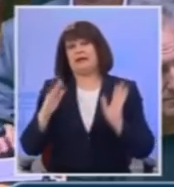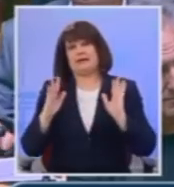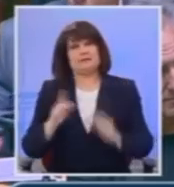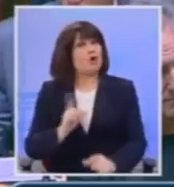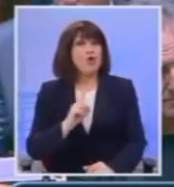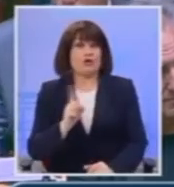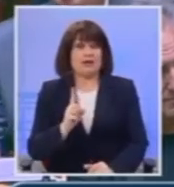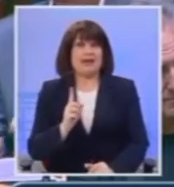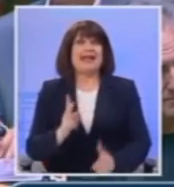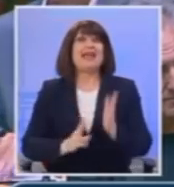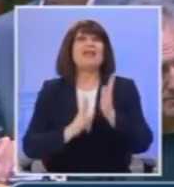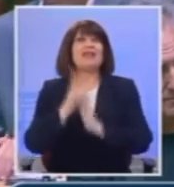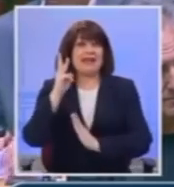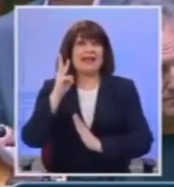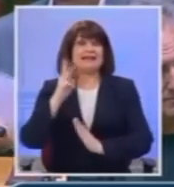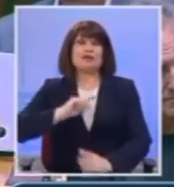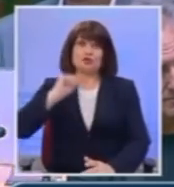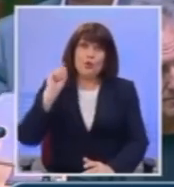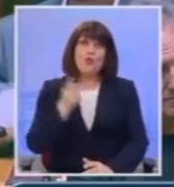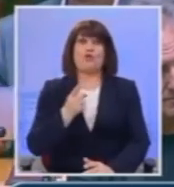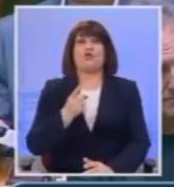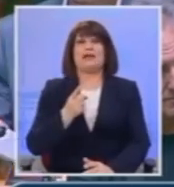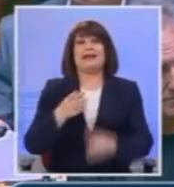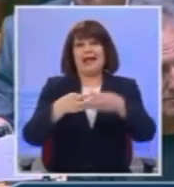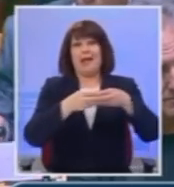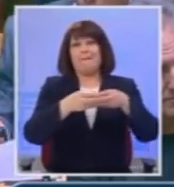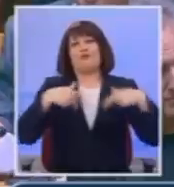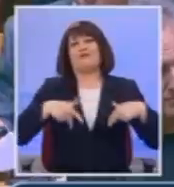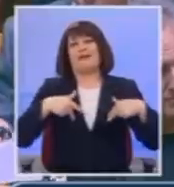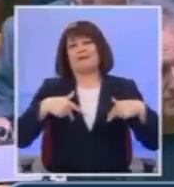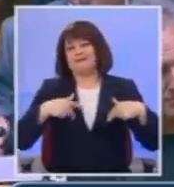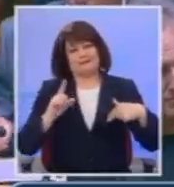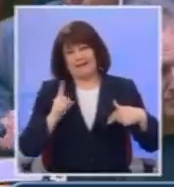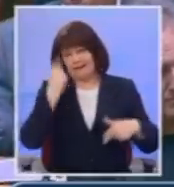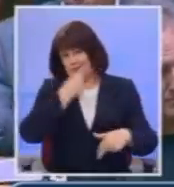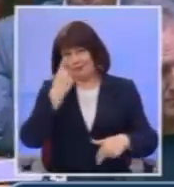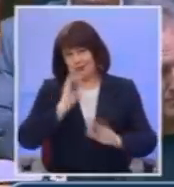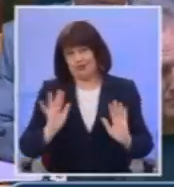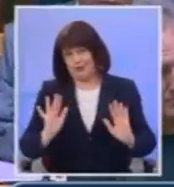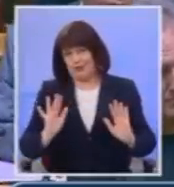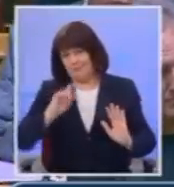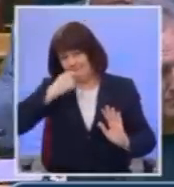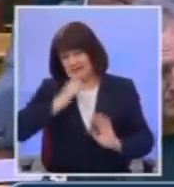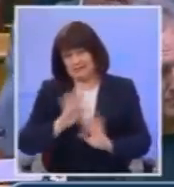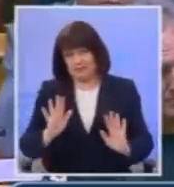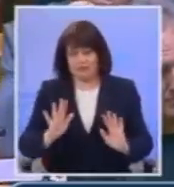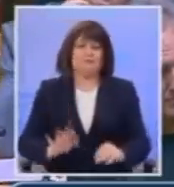οι 13, σας λέω, είναι όλα στελέχη του κυβερνητικού σχηματισμού σας. Λοιπόν,